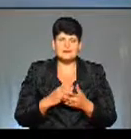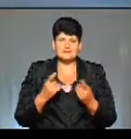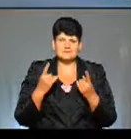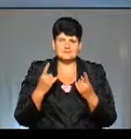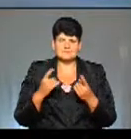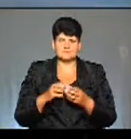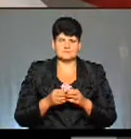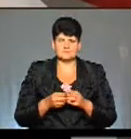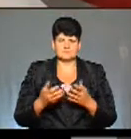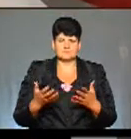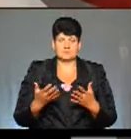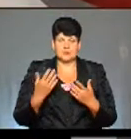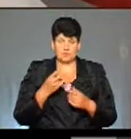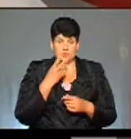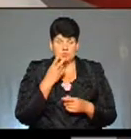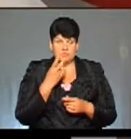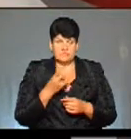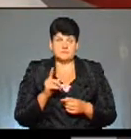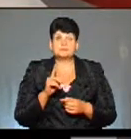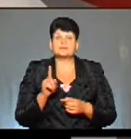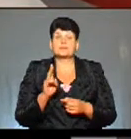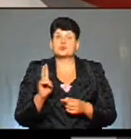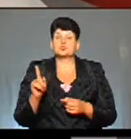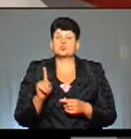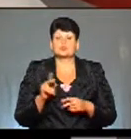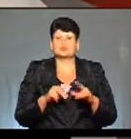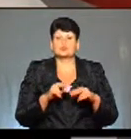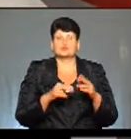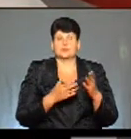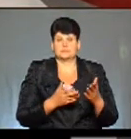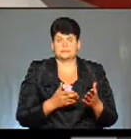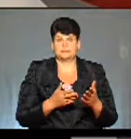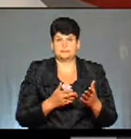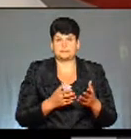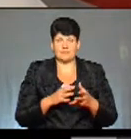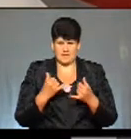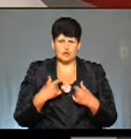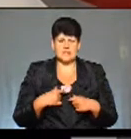будова, розумієте? Якщо би подивитися, що хто вибудовує в нас, так? Взагалі-то,